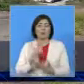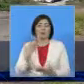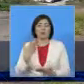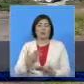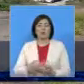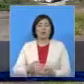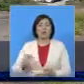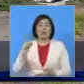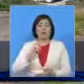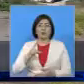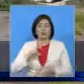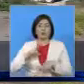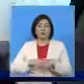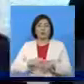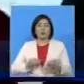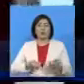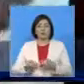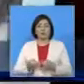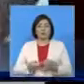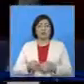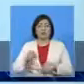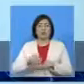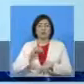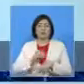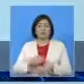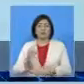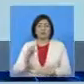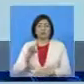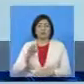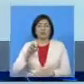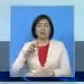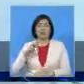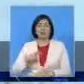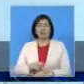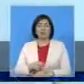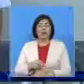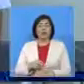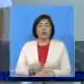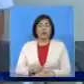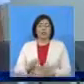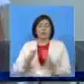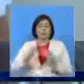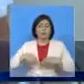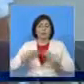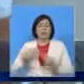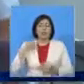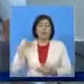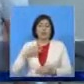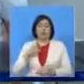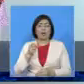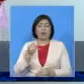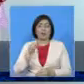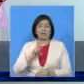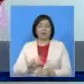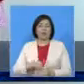Хромтау аудандық полиция бөлімінің басшылары мен әкімдік тарапынан Ербол Ерділдіұлына пәтер берілді. Ол Ақтөбедегі Қайнар